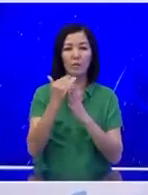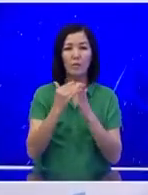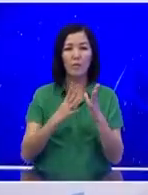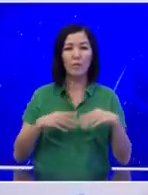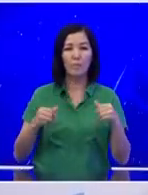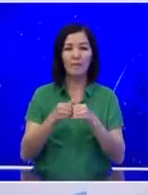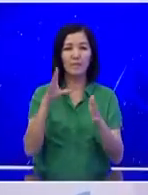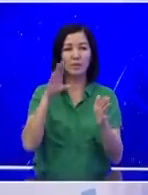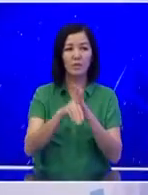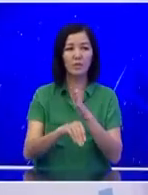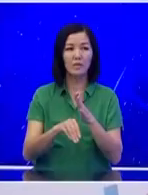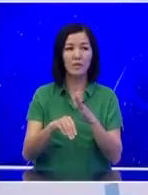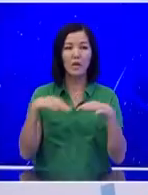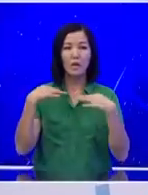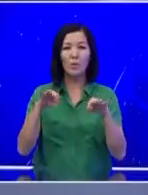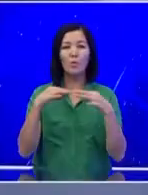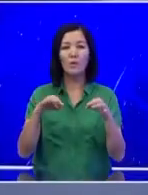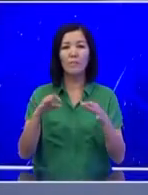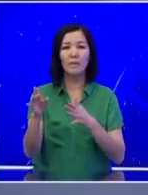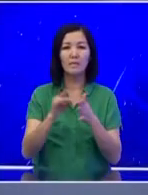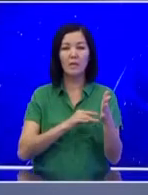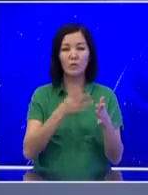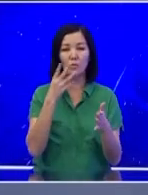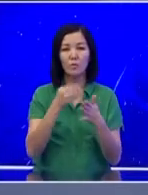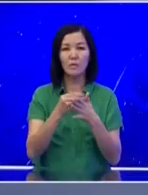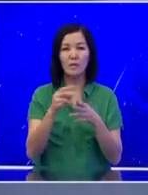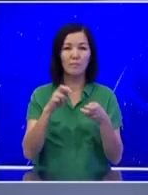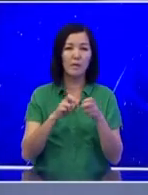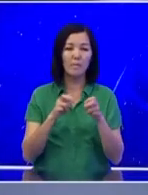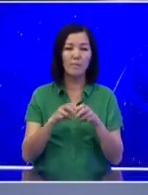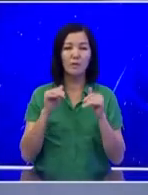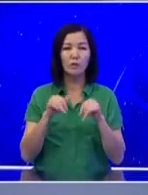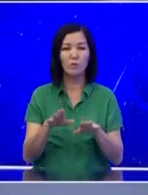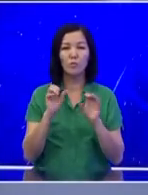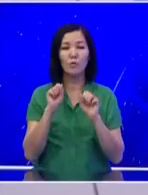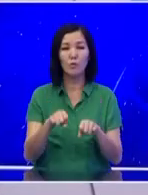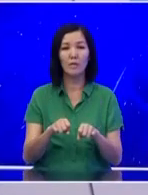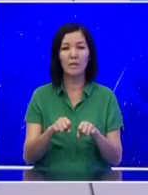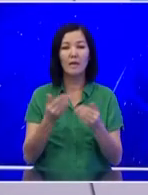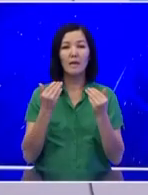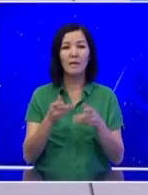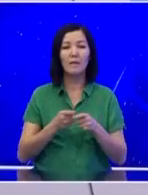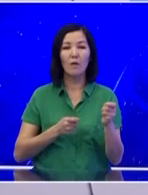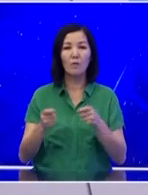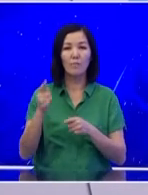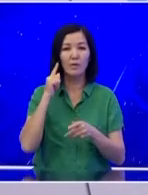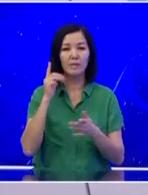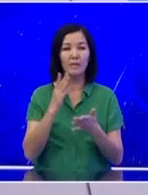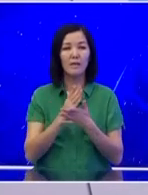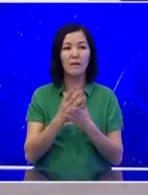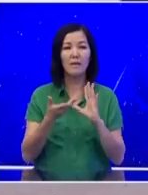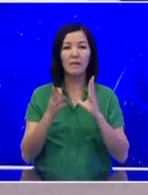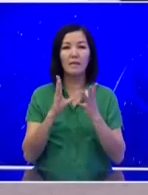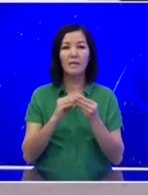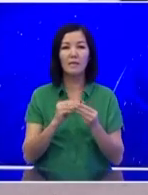Кәрібаевтар үшін жеңіл көлікпен барлығы бір мезетте діттеген жеріне жетуі қиын болатын. Бұл жайттан аудан басшысы да хабардар еді. Нәтижесінде